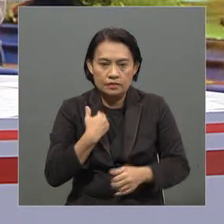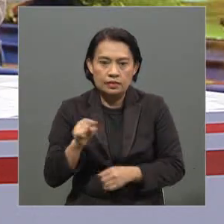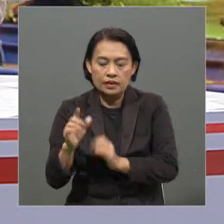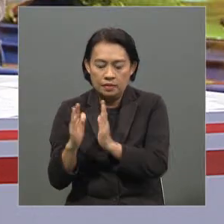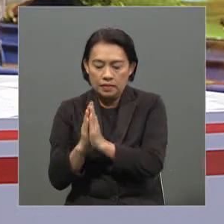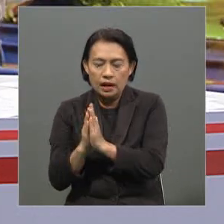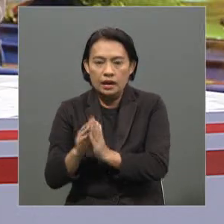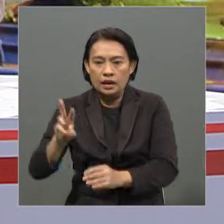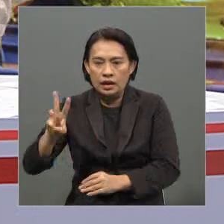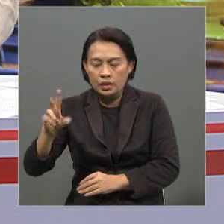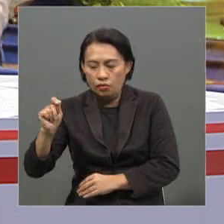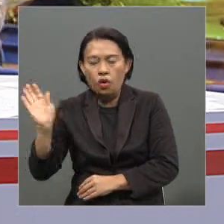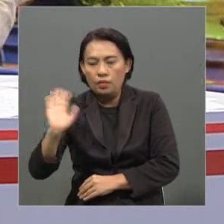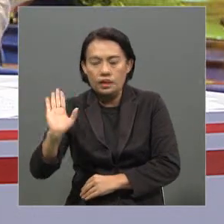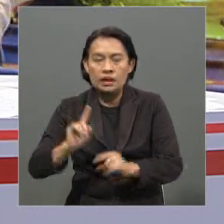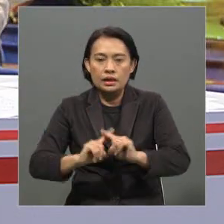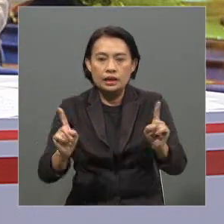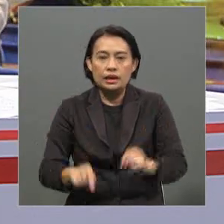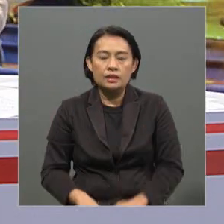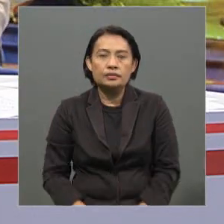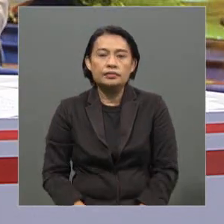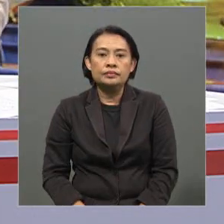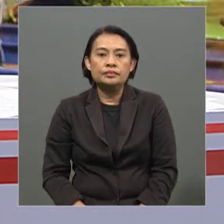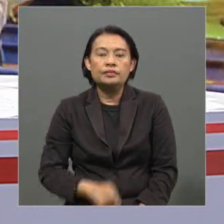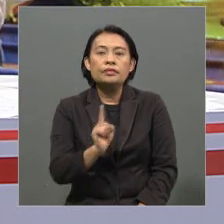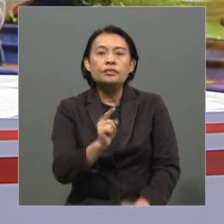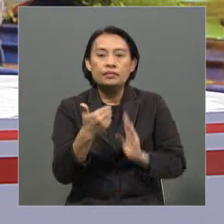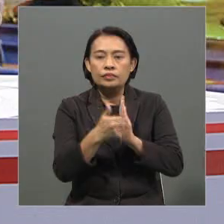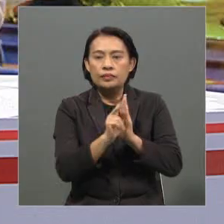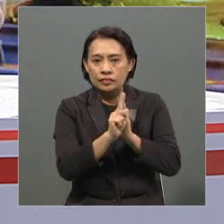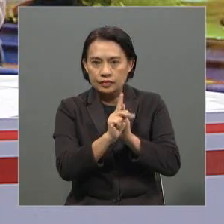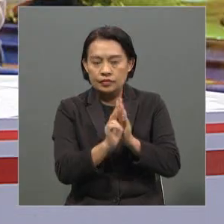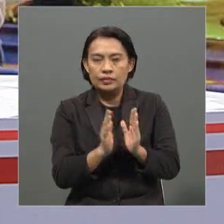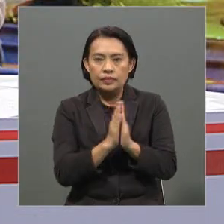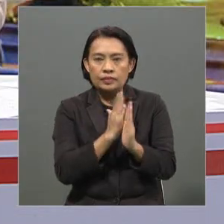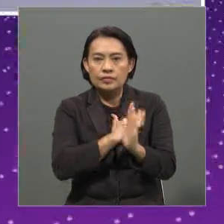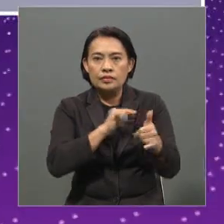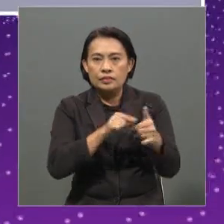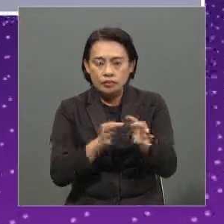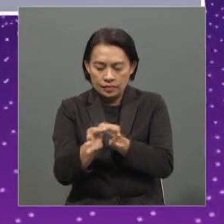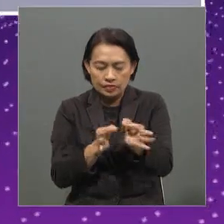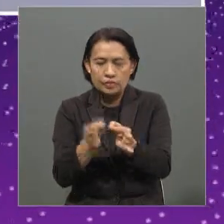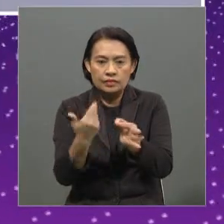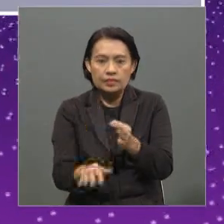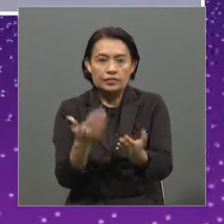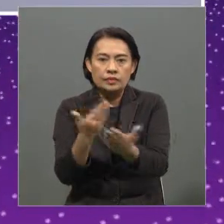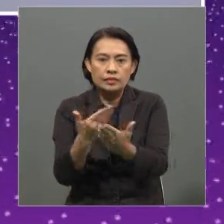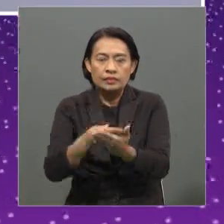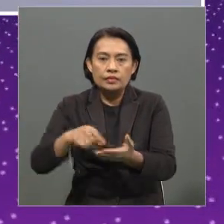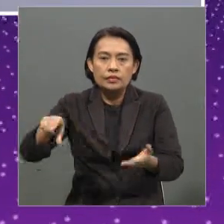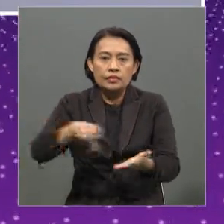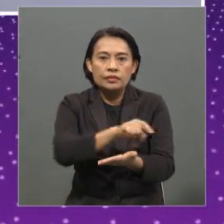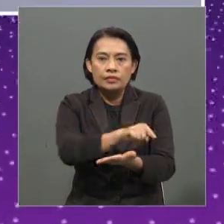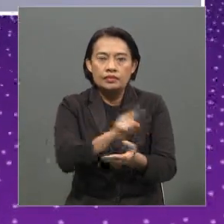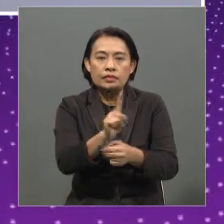วอรอีกอันนึงนะครับก็บอกที่ขอนแก่นนู่นะครับซึ่งล่าสุดเองทางพระเก็ได้ออกมาชี้แจงแล้วนะครับว่าเงินส่วนที่เข้าไปน่ะเป็นเงินทำ